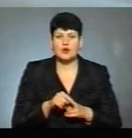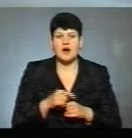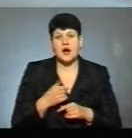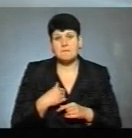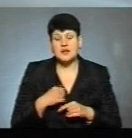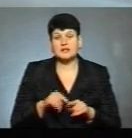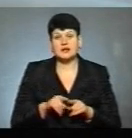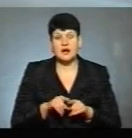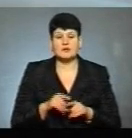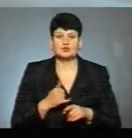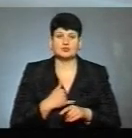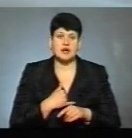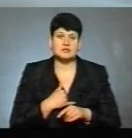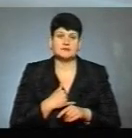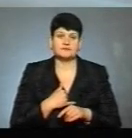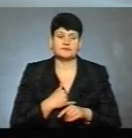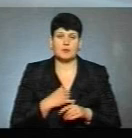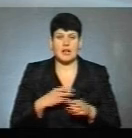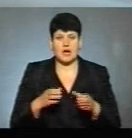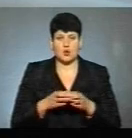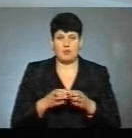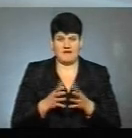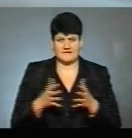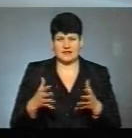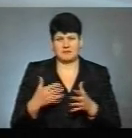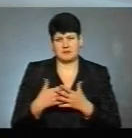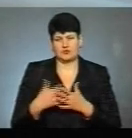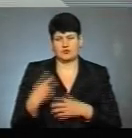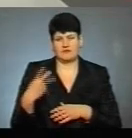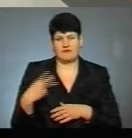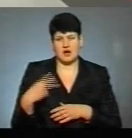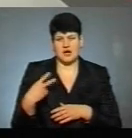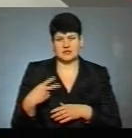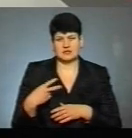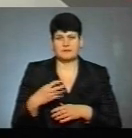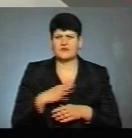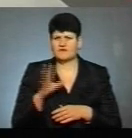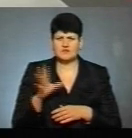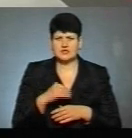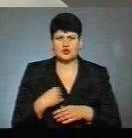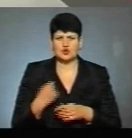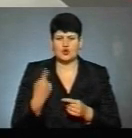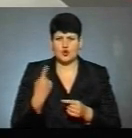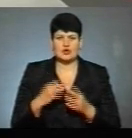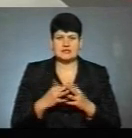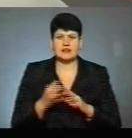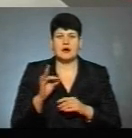так, у нас така юрба була велика, десь до 20. Ми ж всі з одного села, з Росохача.